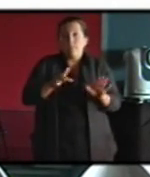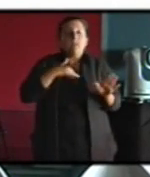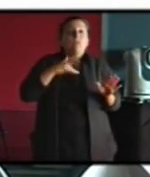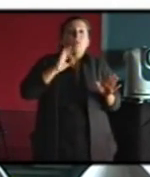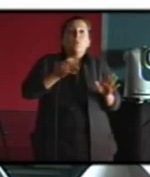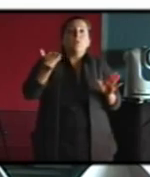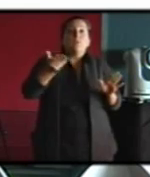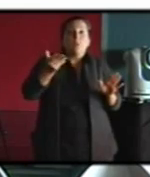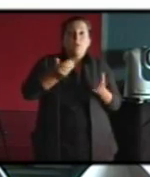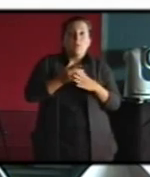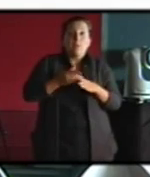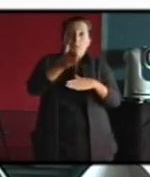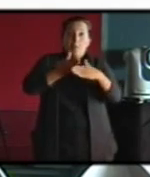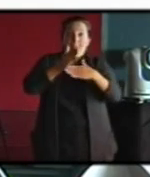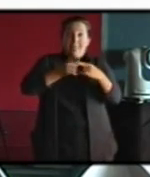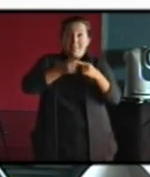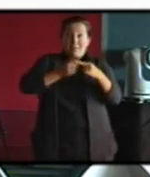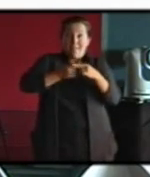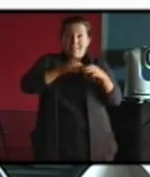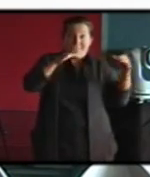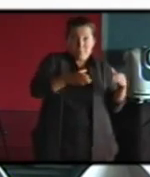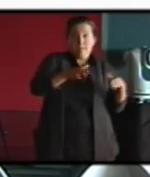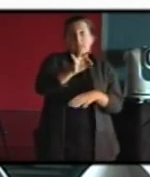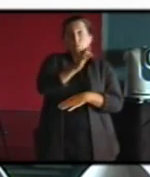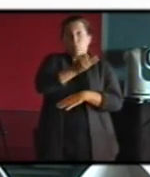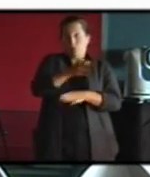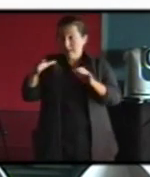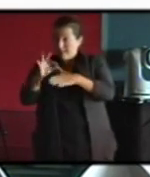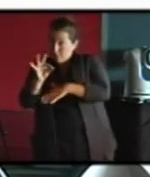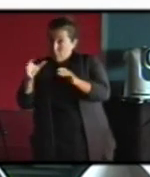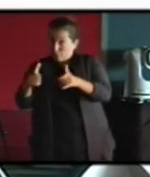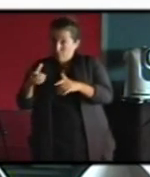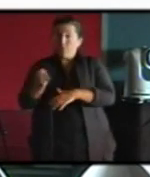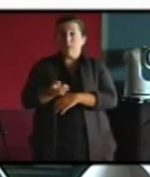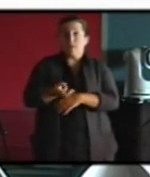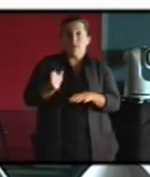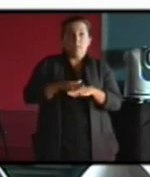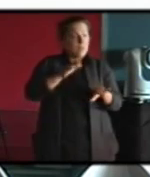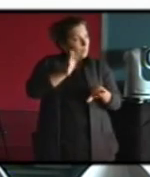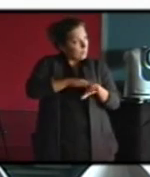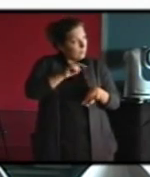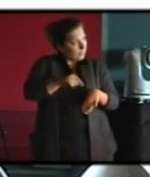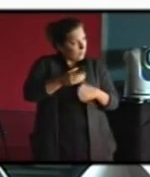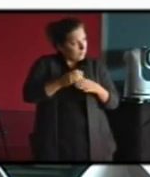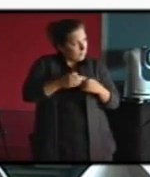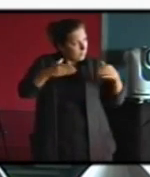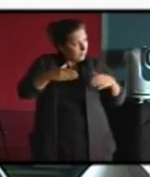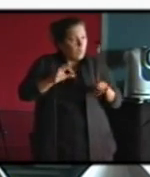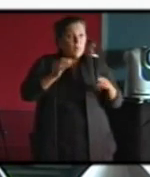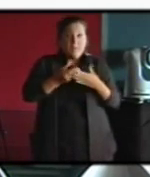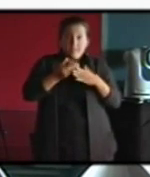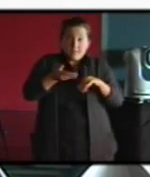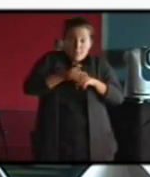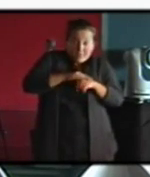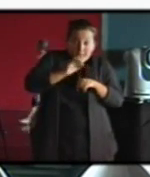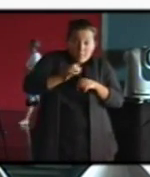intéressant, c'est le fait que ce soit 50% et que c'est une masse importante. Oui, ce qui justifie et qui peut déclencher, un mouvement, des